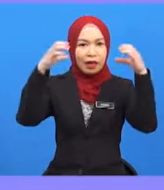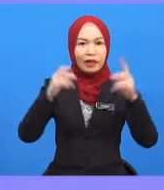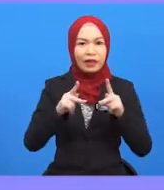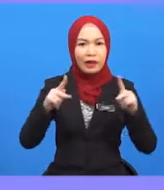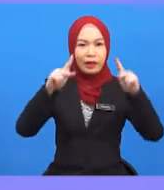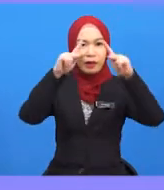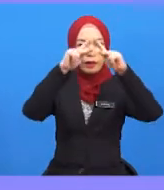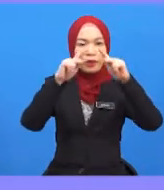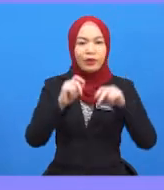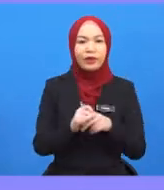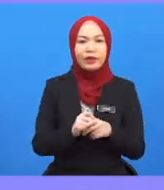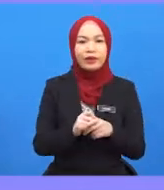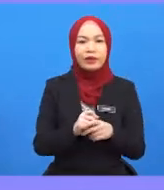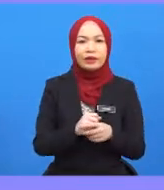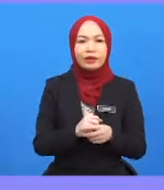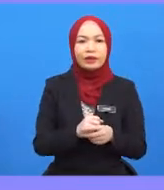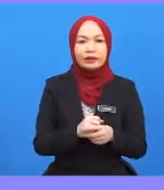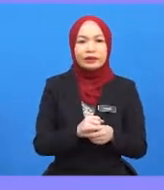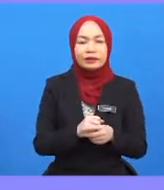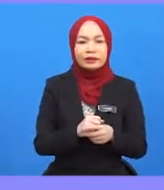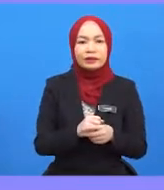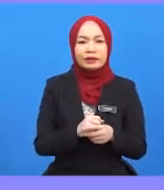jubin putih,